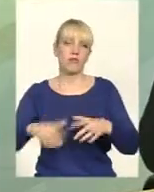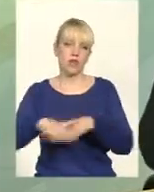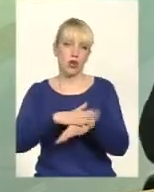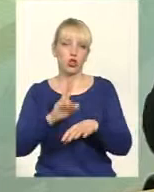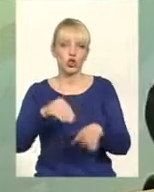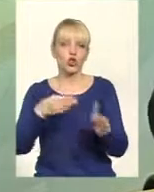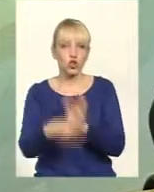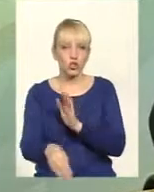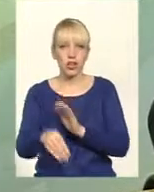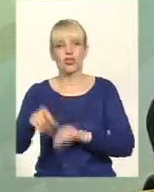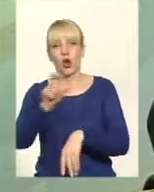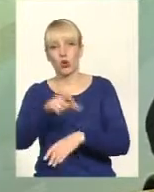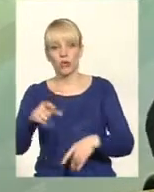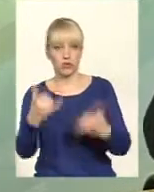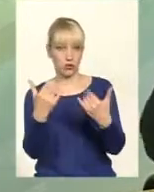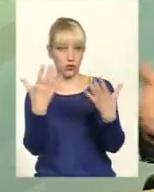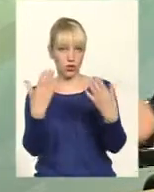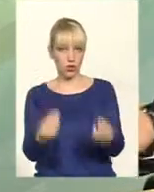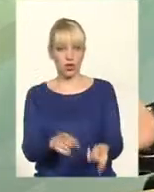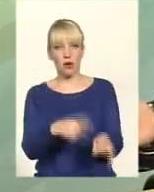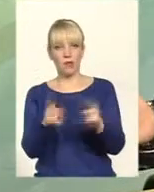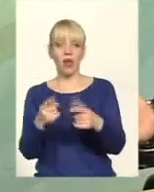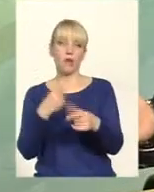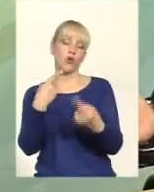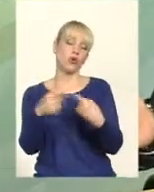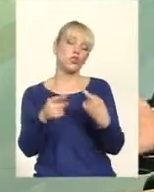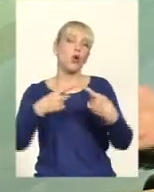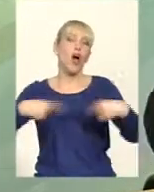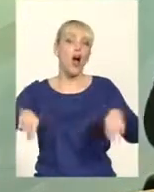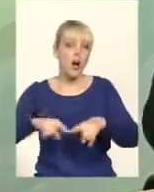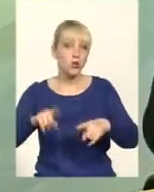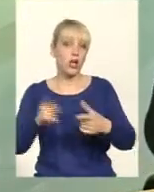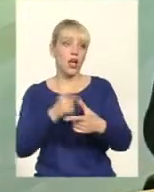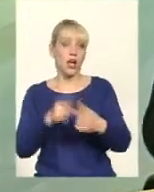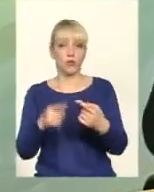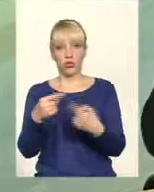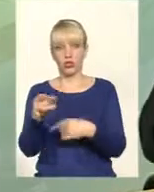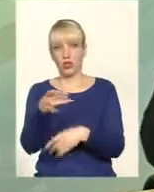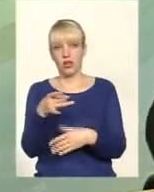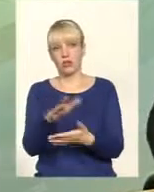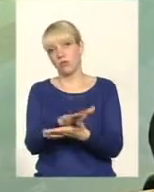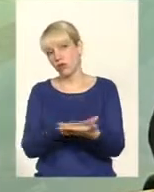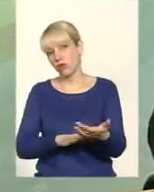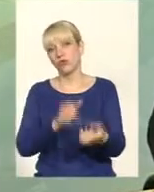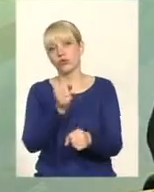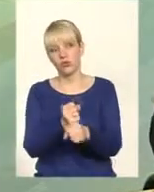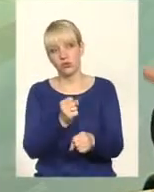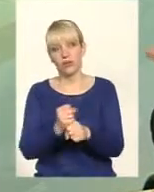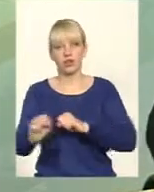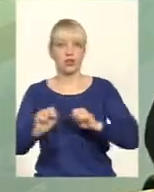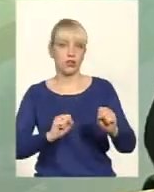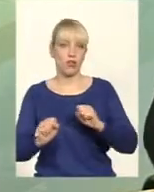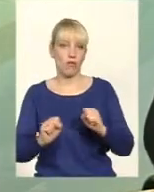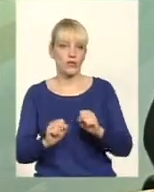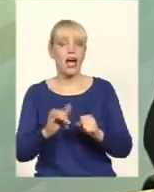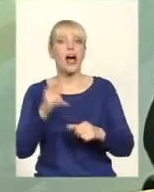людьми, вони на сьогоднішній день переведені або в іншу якусь галузь, та, або переведені в інший район. І далі вони керують. І в той